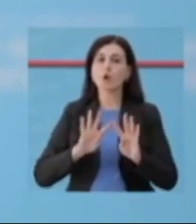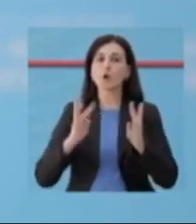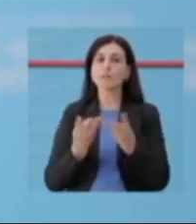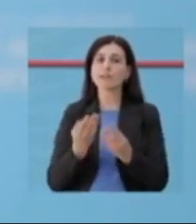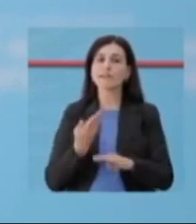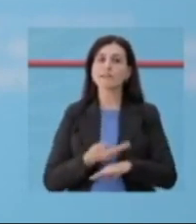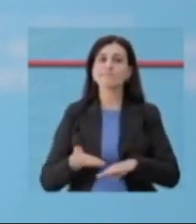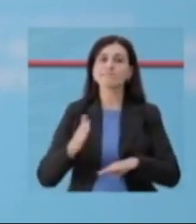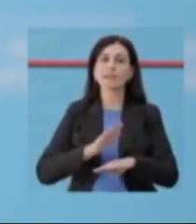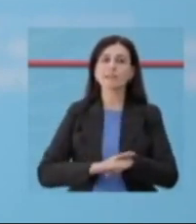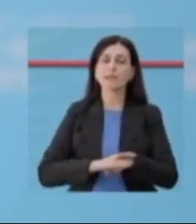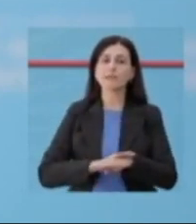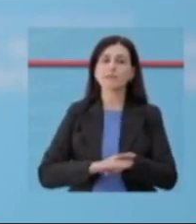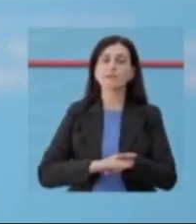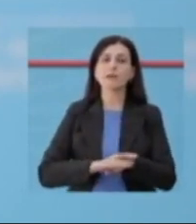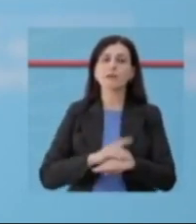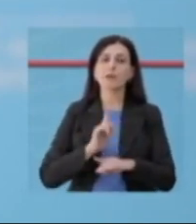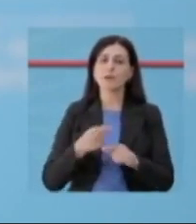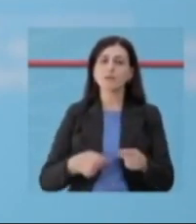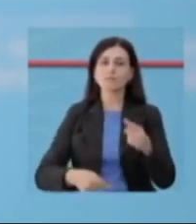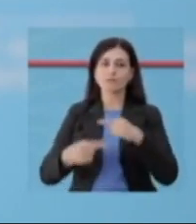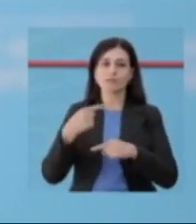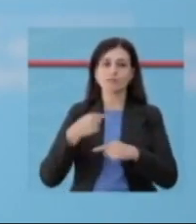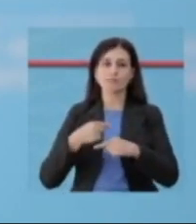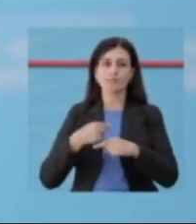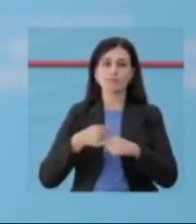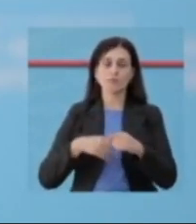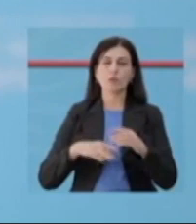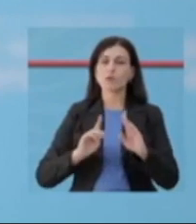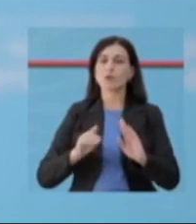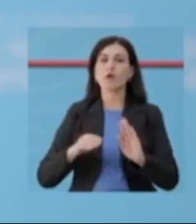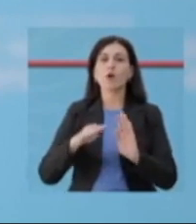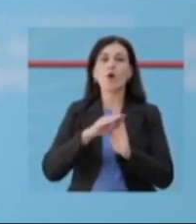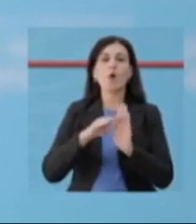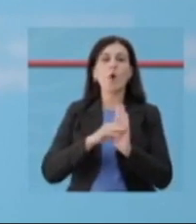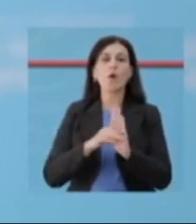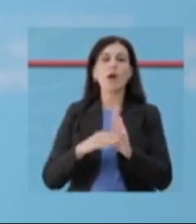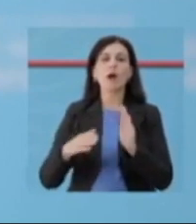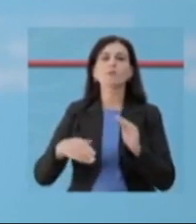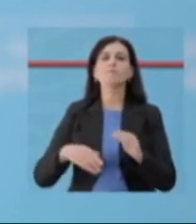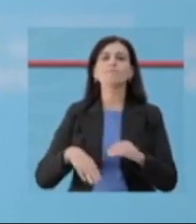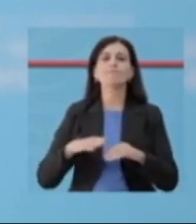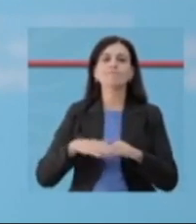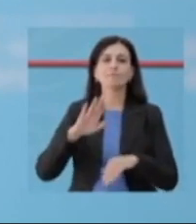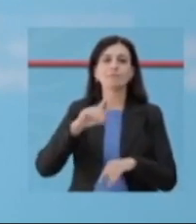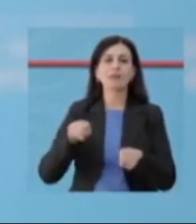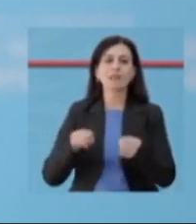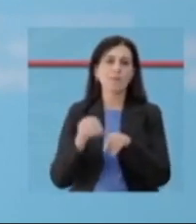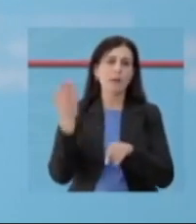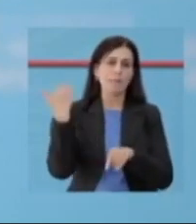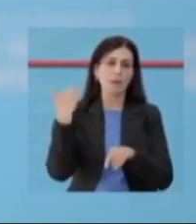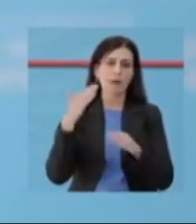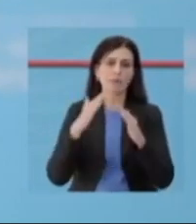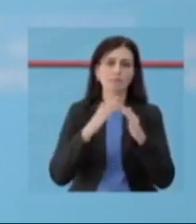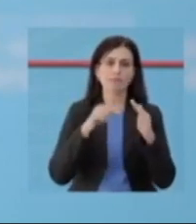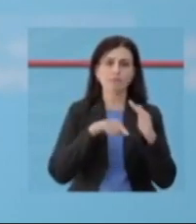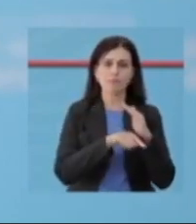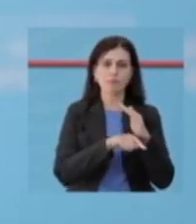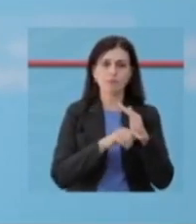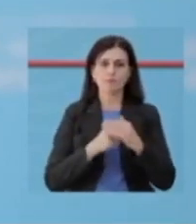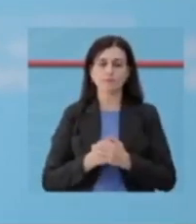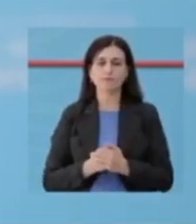Teknik i Ekspertëve do të rikthetë pas në vendime dhe nuk do të kemi përshkallzim gradual të lehtësimit masave.